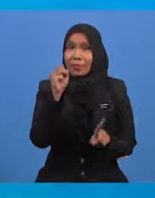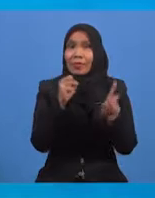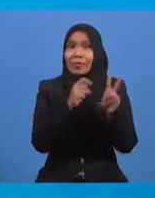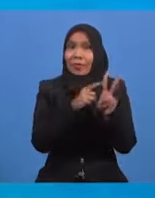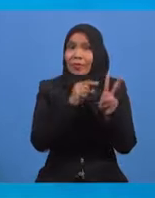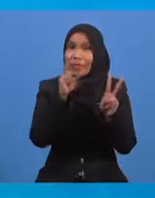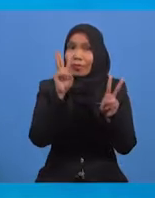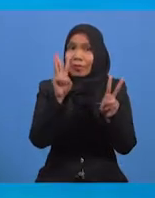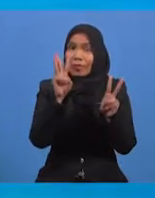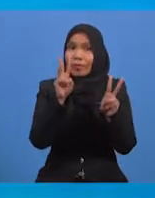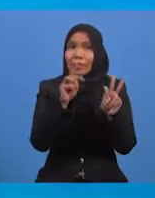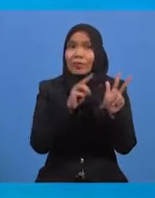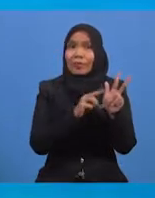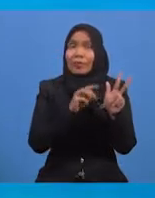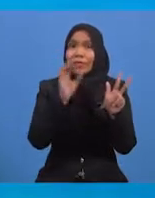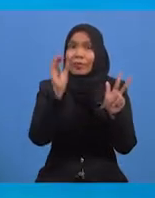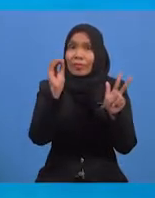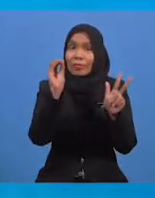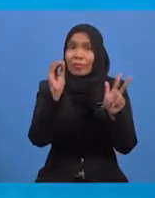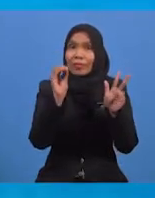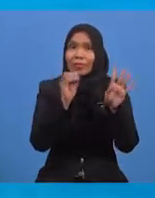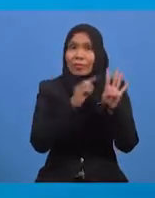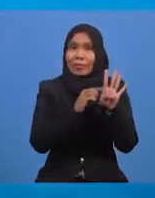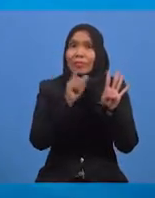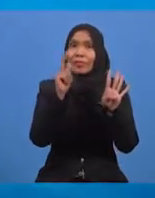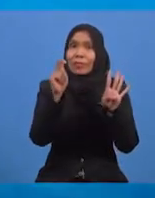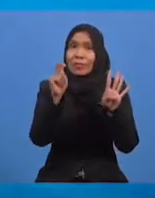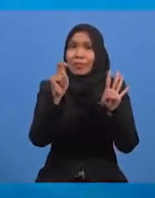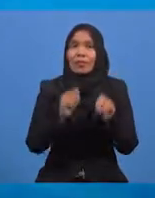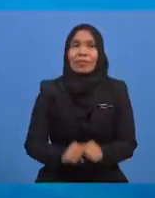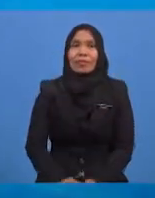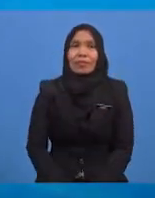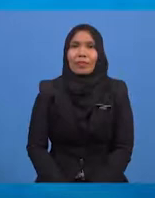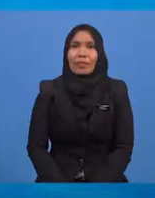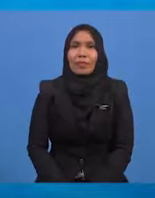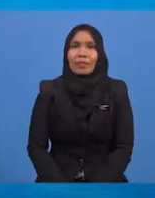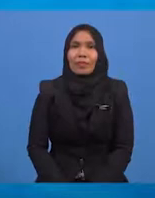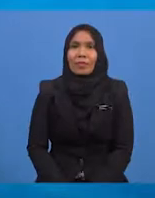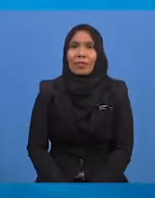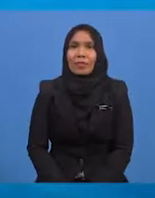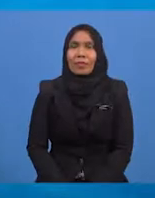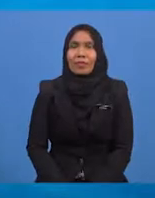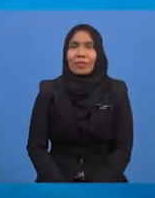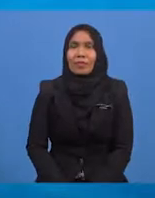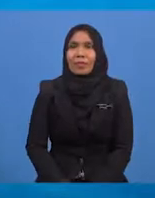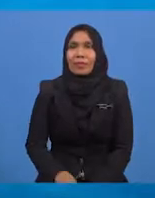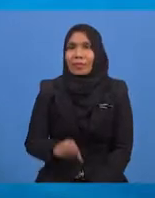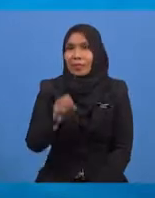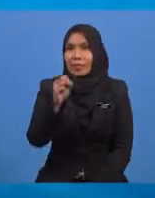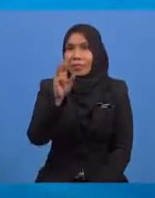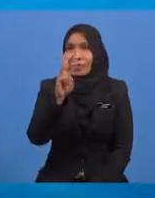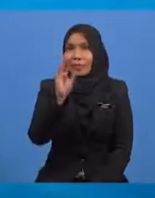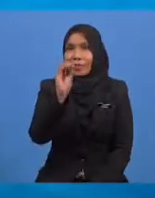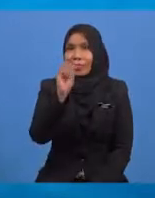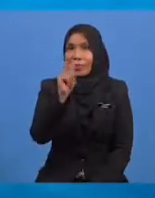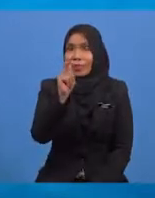kelemahan, peluang dan ancaman. Analisis SWOT merupakan analisis perkesitaran